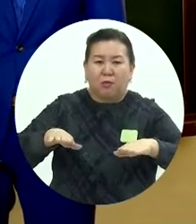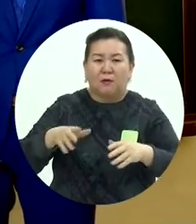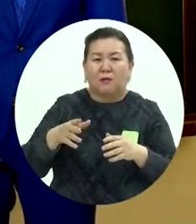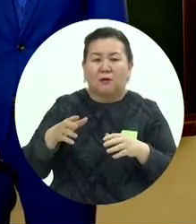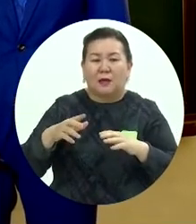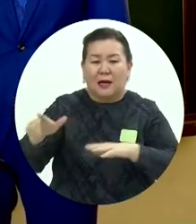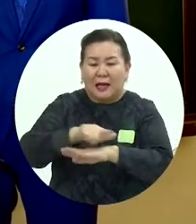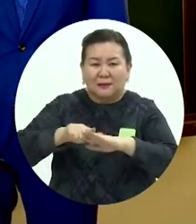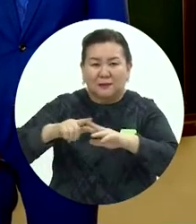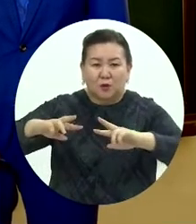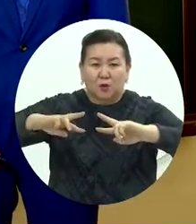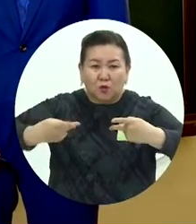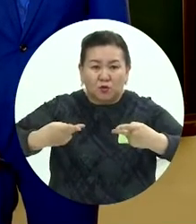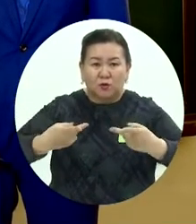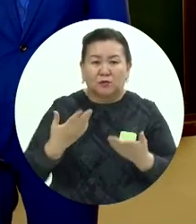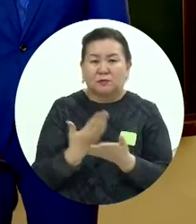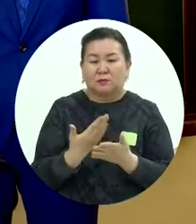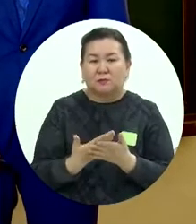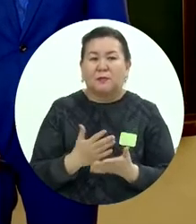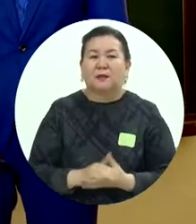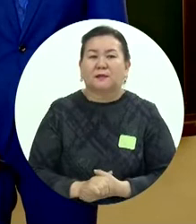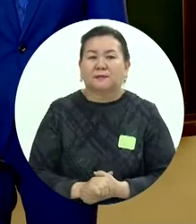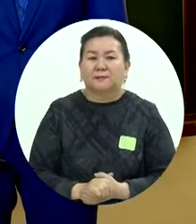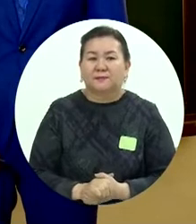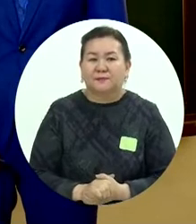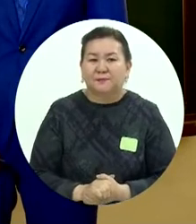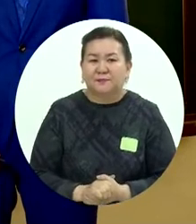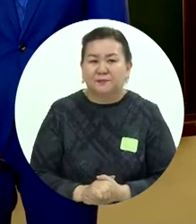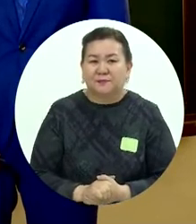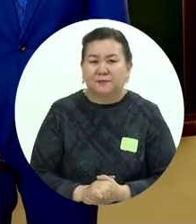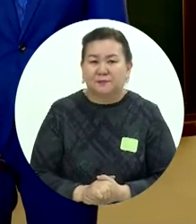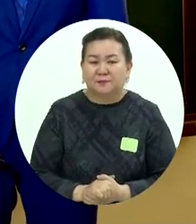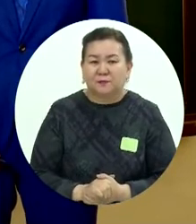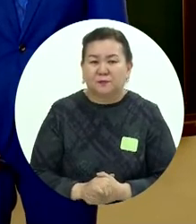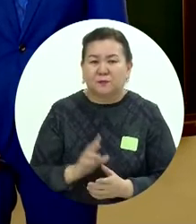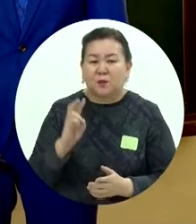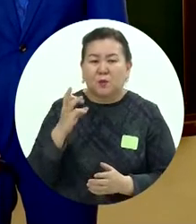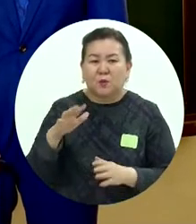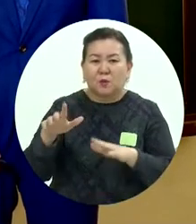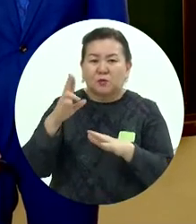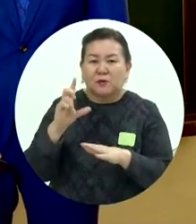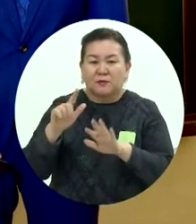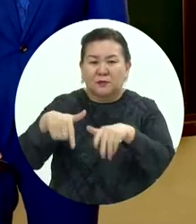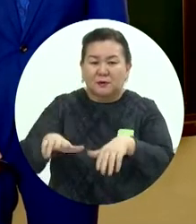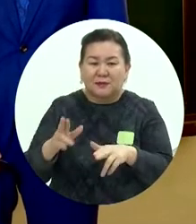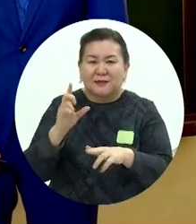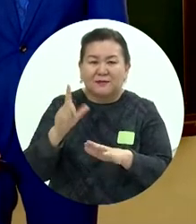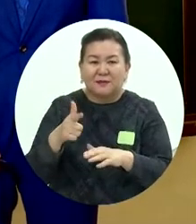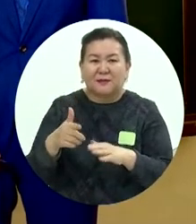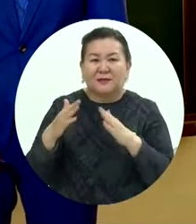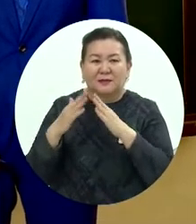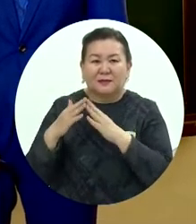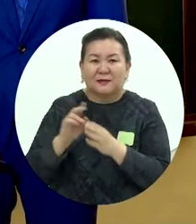гэсэн ийм үндсэн үр дүн байна. За мөслөгийн хайлалт түүний үр дагавар сэдвийн